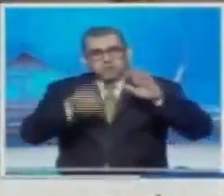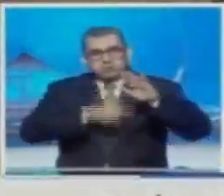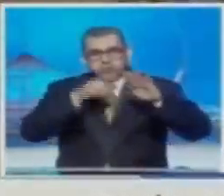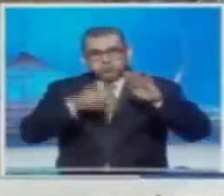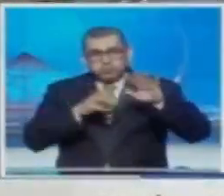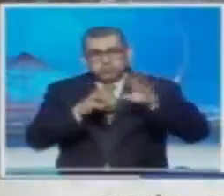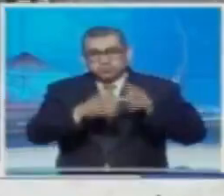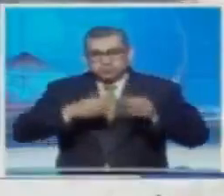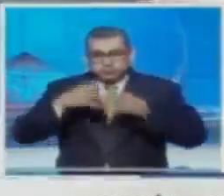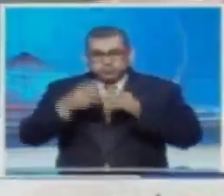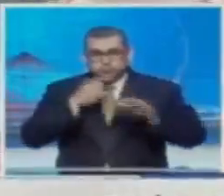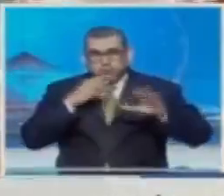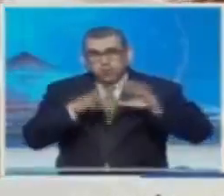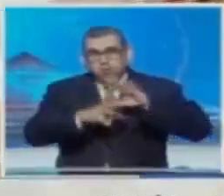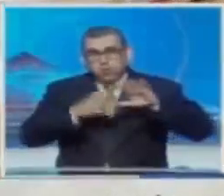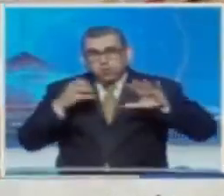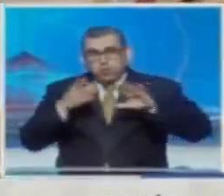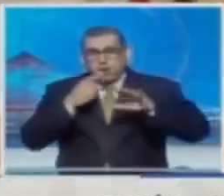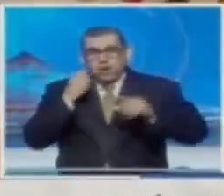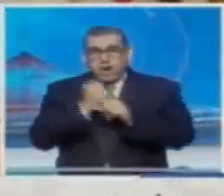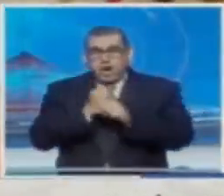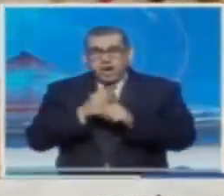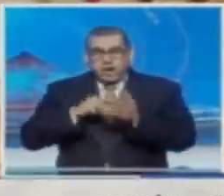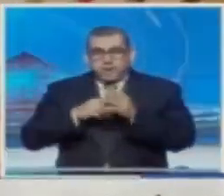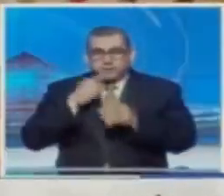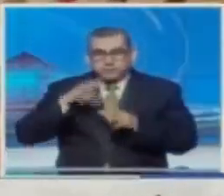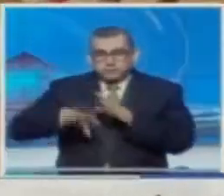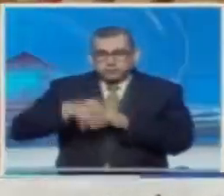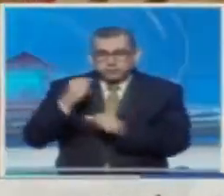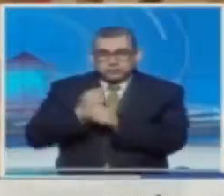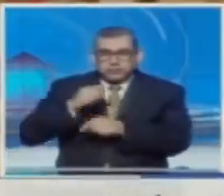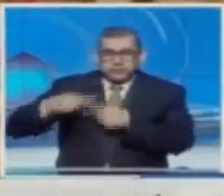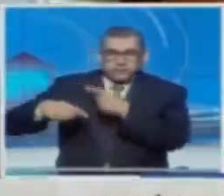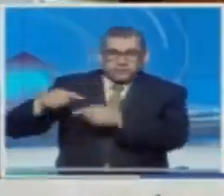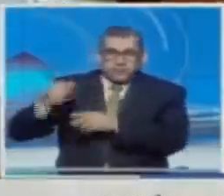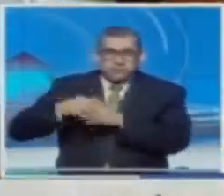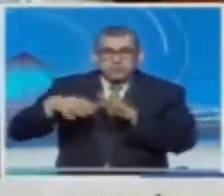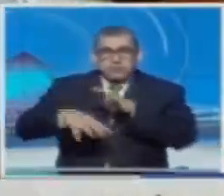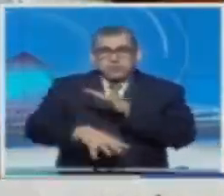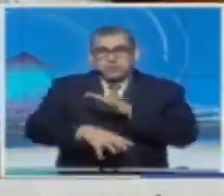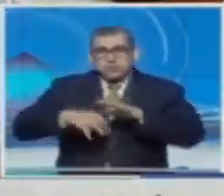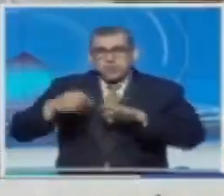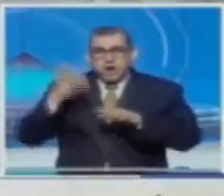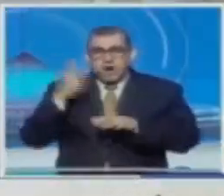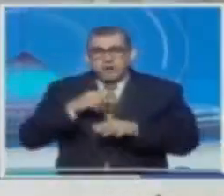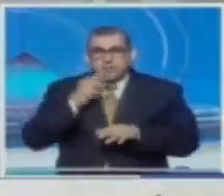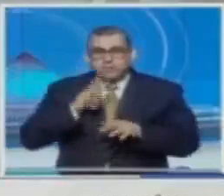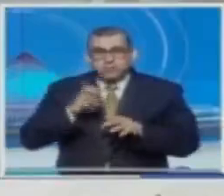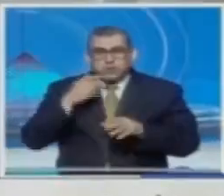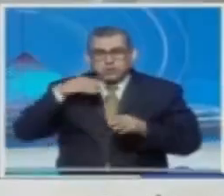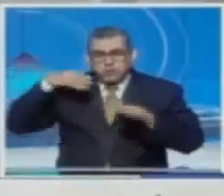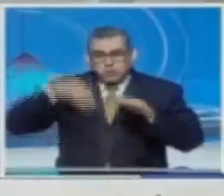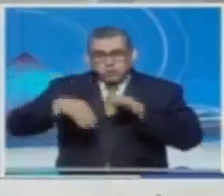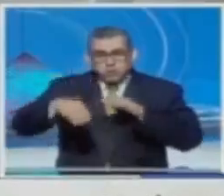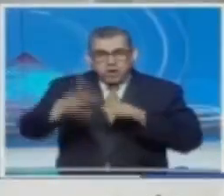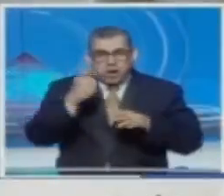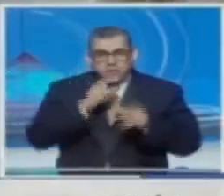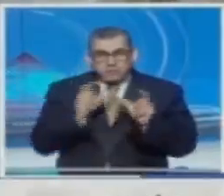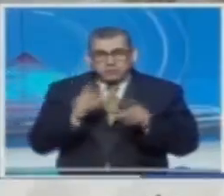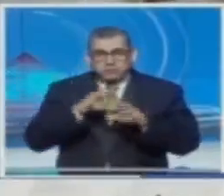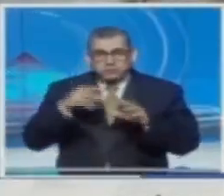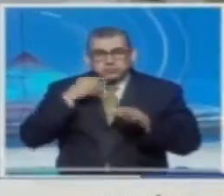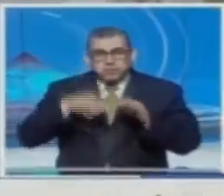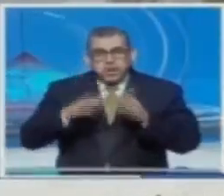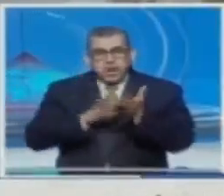حفرت في الوقت الذي تحافظ فيه على مسار ومستوى ميلان الحفر، وعلى تدعيم النفق المحفور وتأمينه ضد